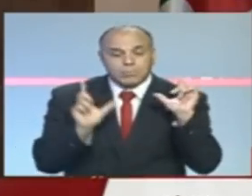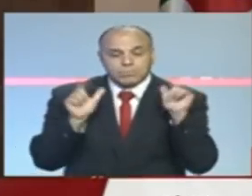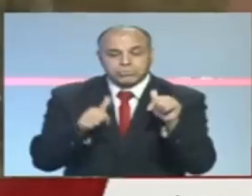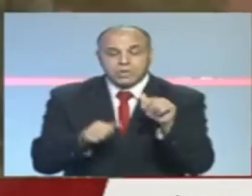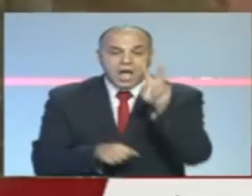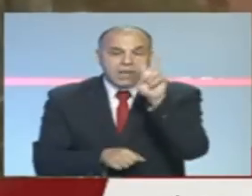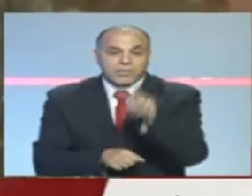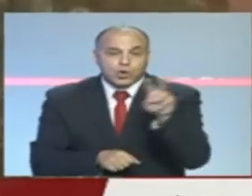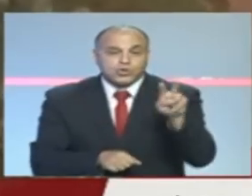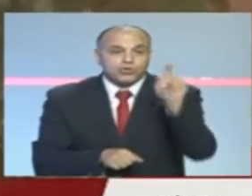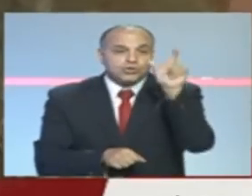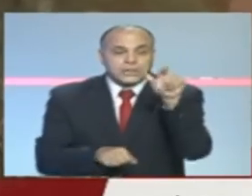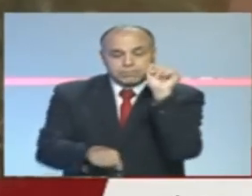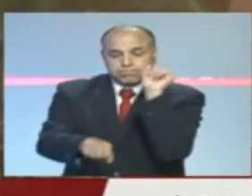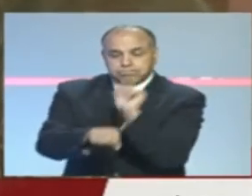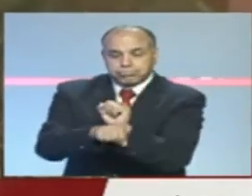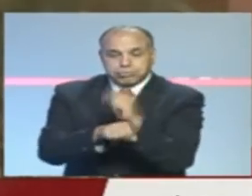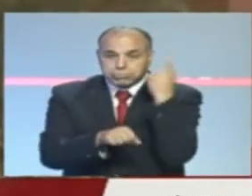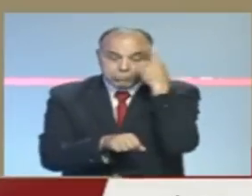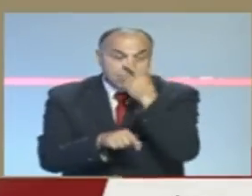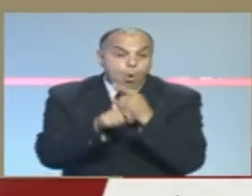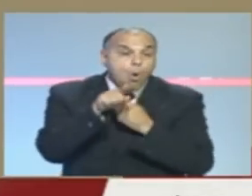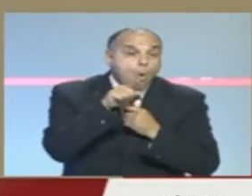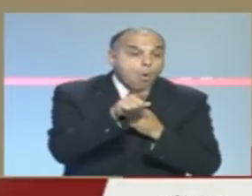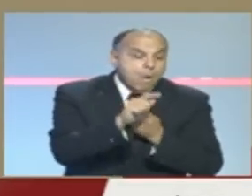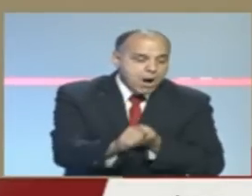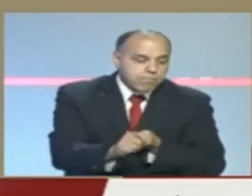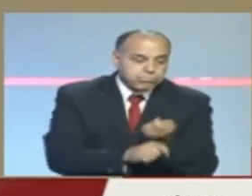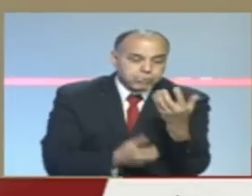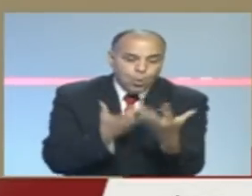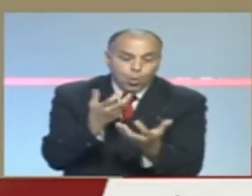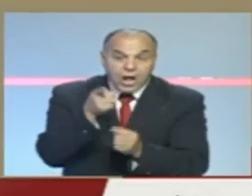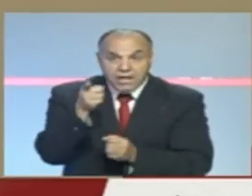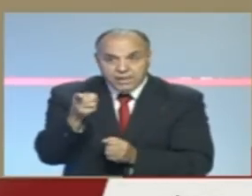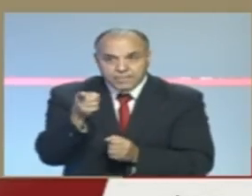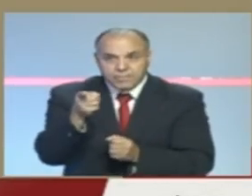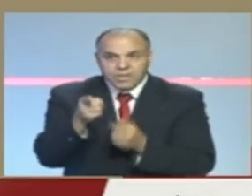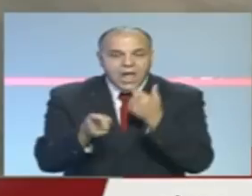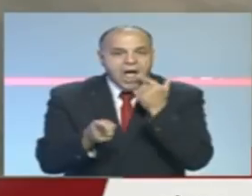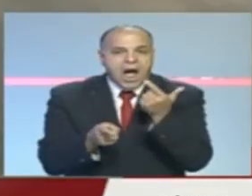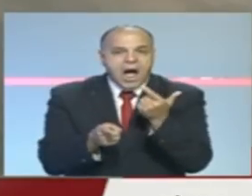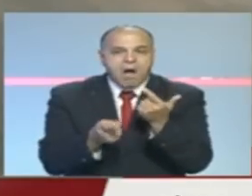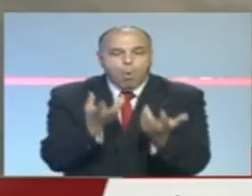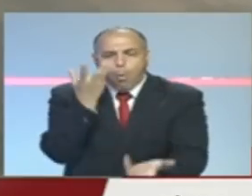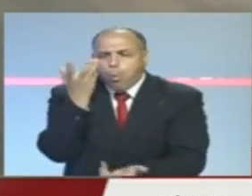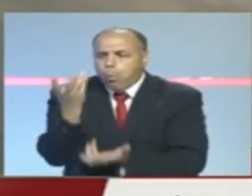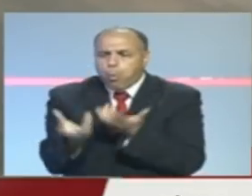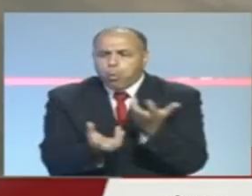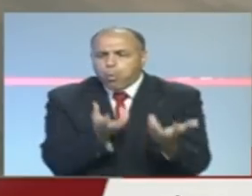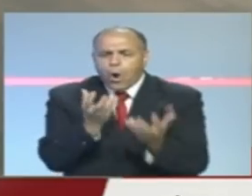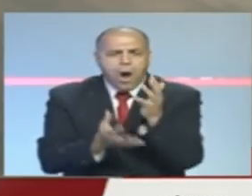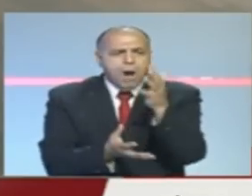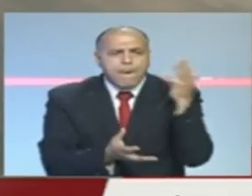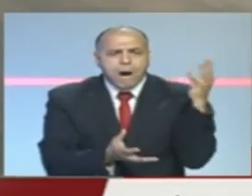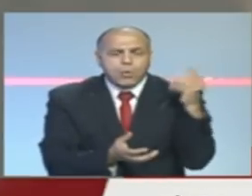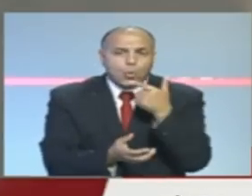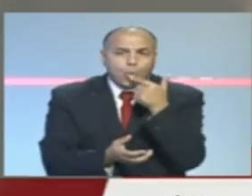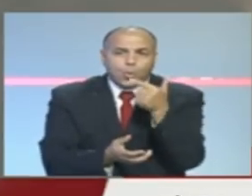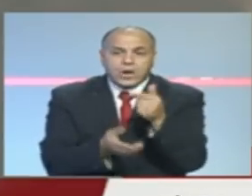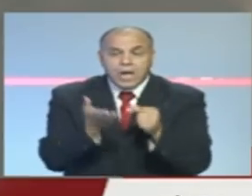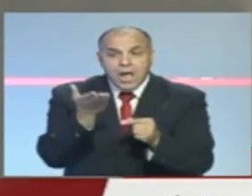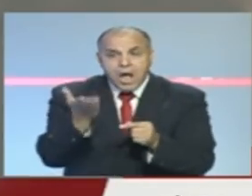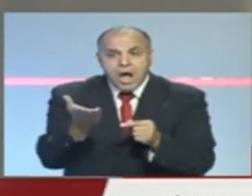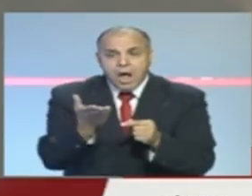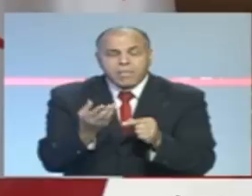اثنين وعشرين شخصا يشتبه في ظل في اذا م مجموعه من اشد حرائق الغابات التي وصفها بانها